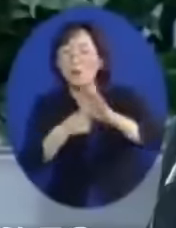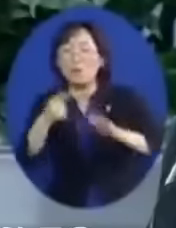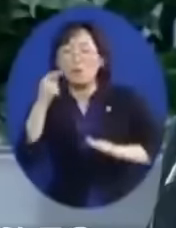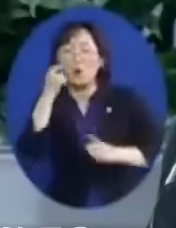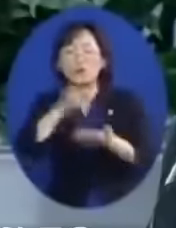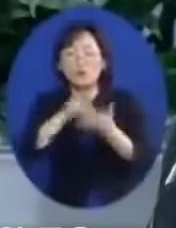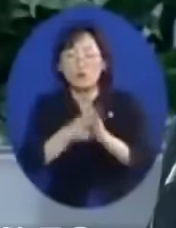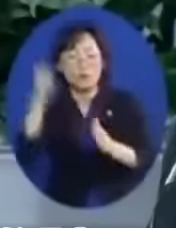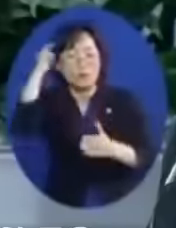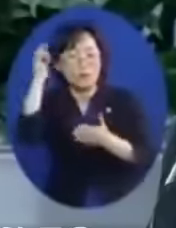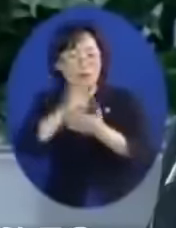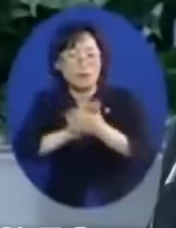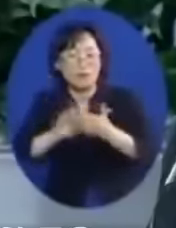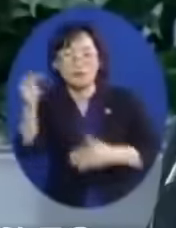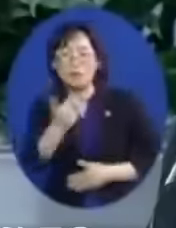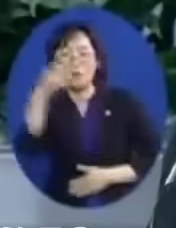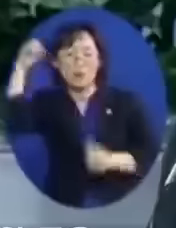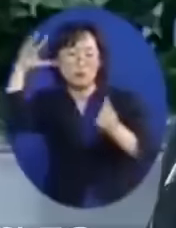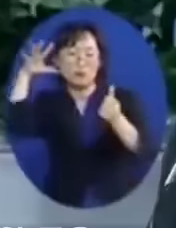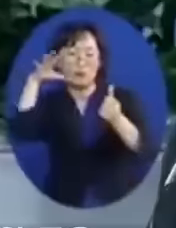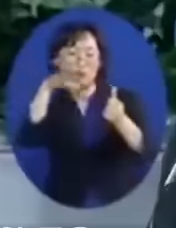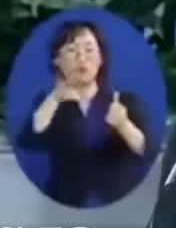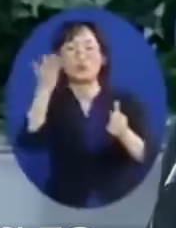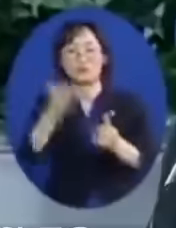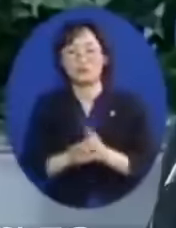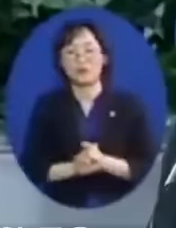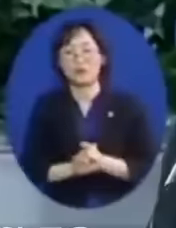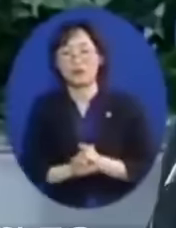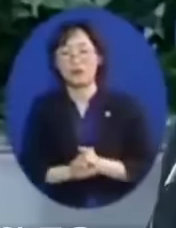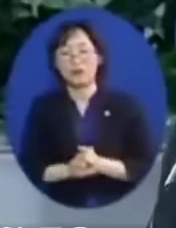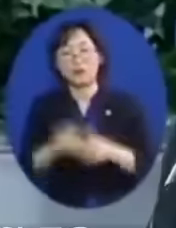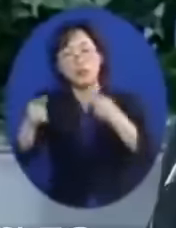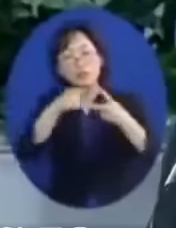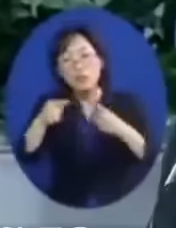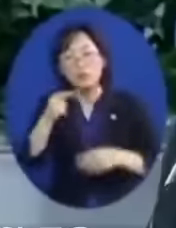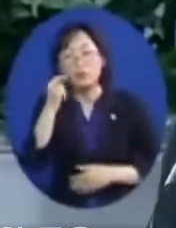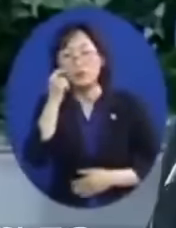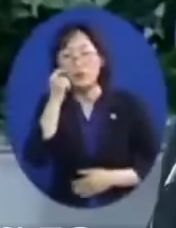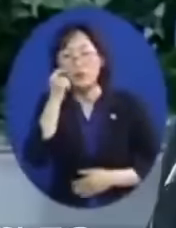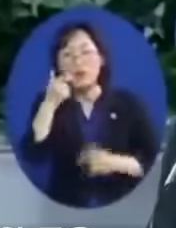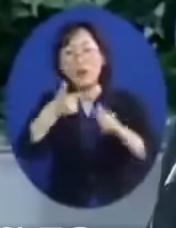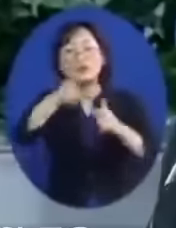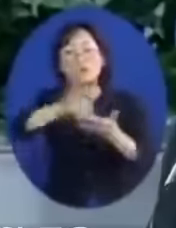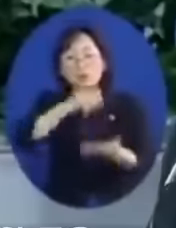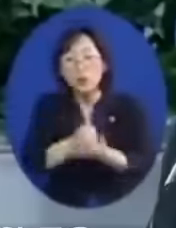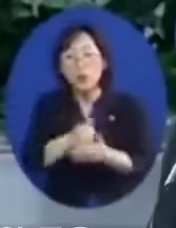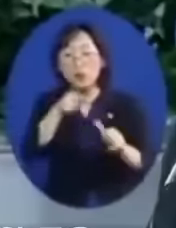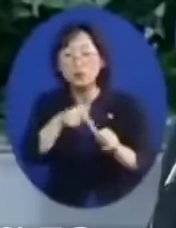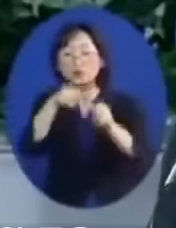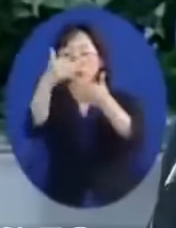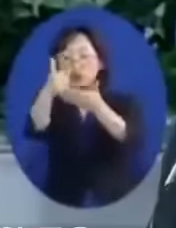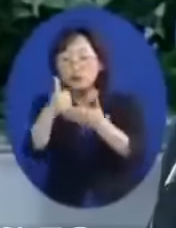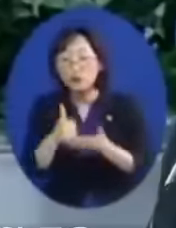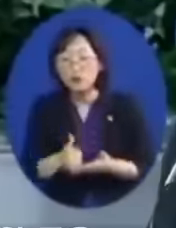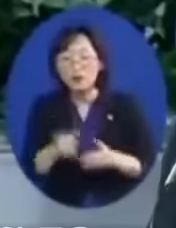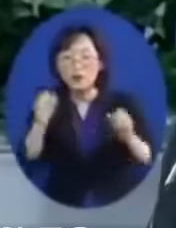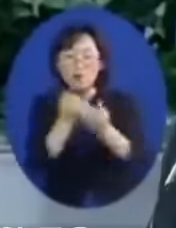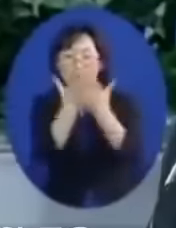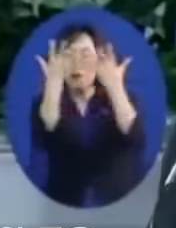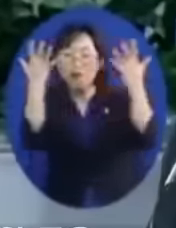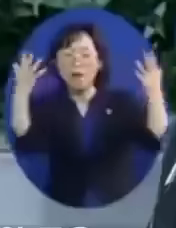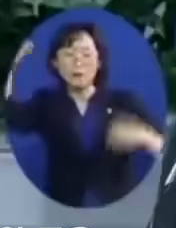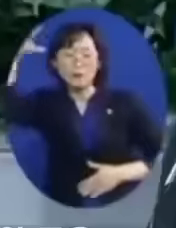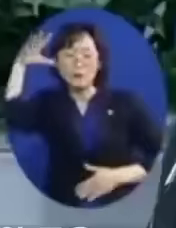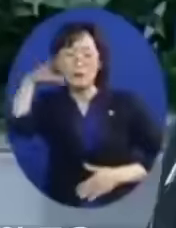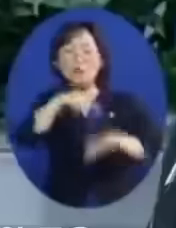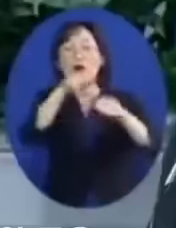빛, 생명의 빛이 비추기 시작한 것입니다. 도저히 이해할 수 없습니다. 그리스도를 구주로 모시자 광명한 빛이 마음속에